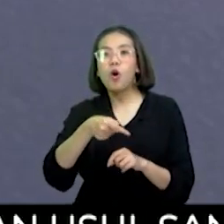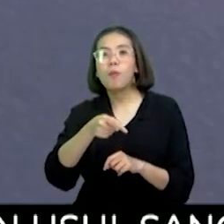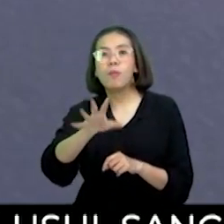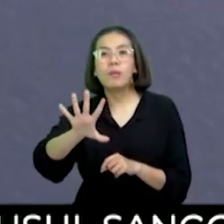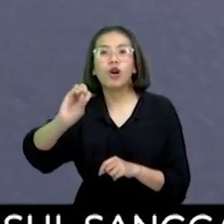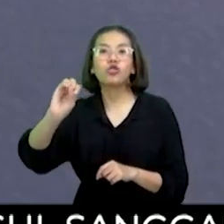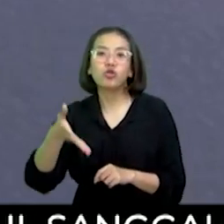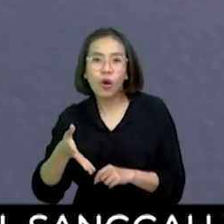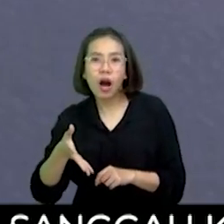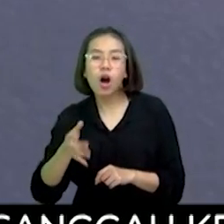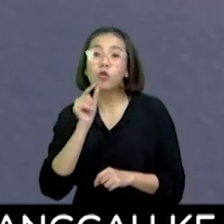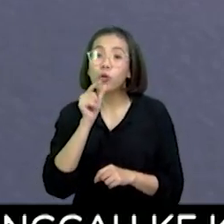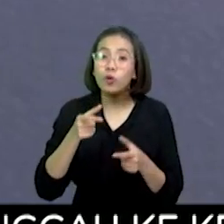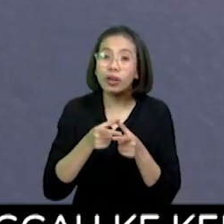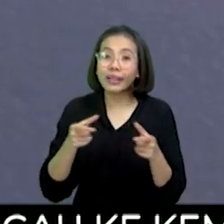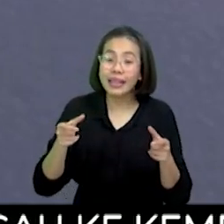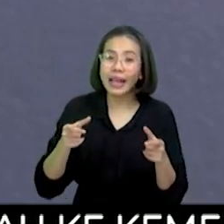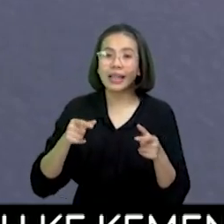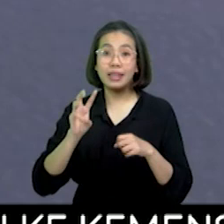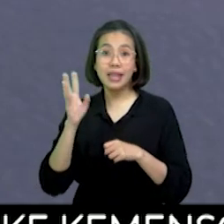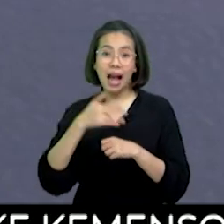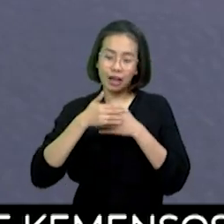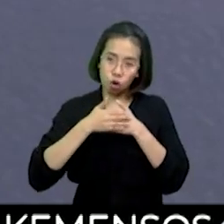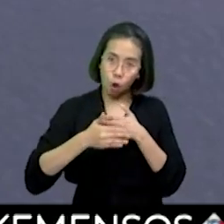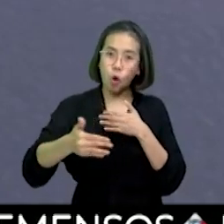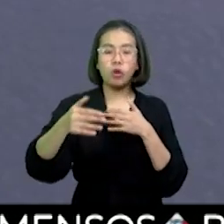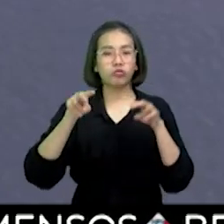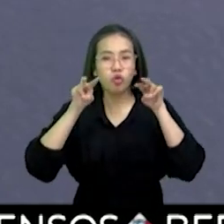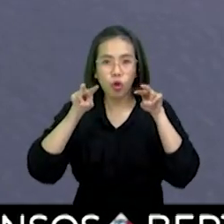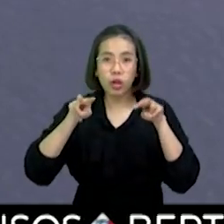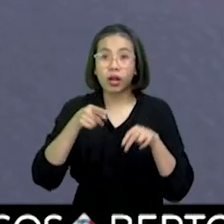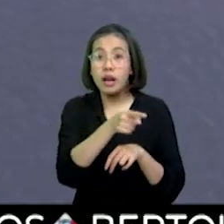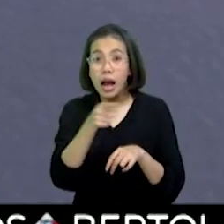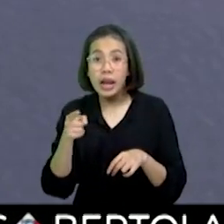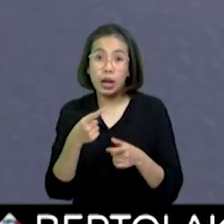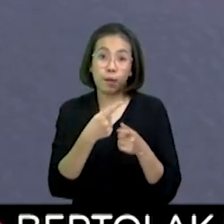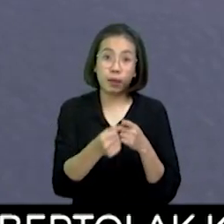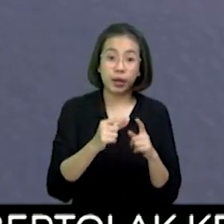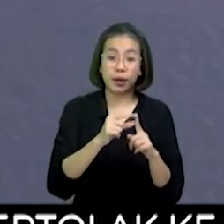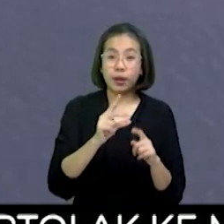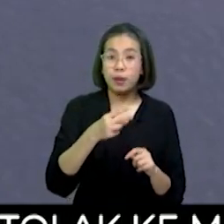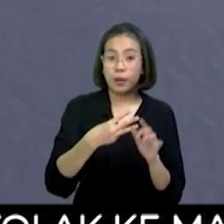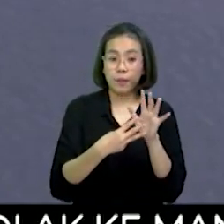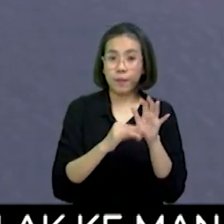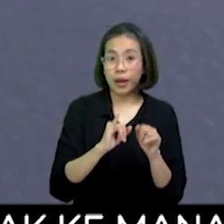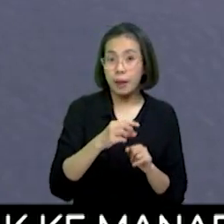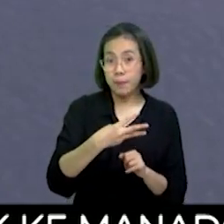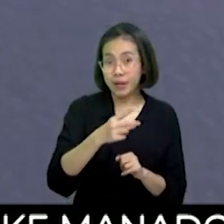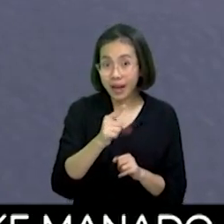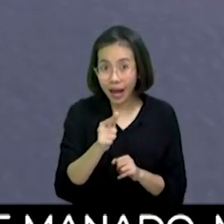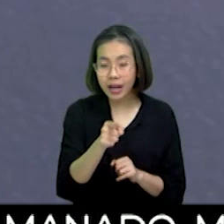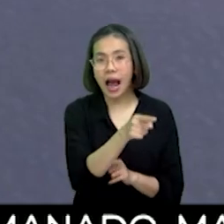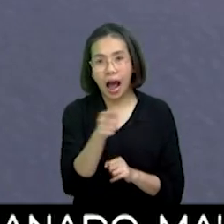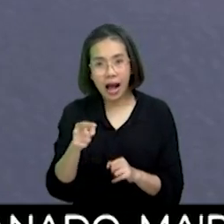Rp19,5 juta, yakni untuk tiket terusan selama 3 hari. Anda membeli Premier Class atau Rp19,5 juta ini